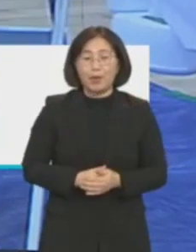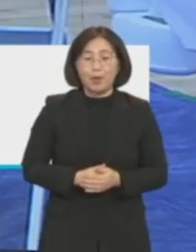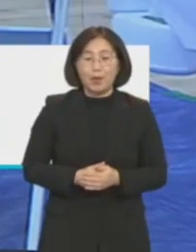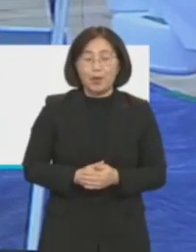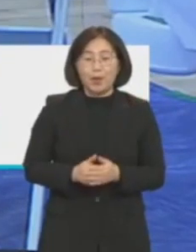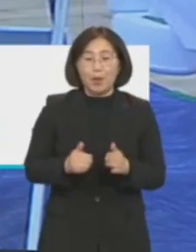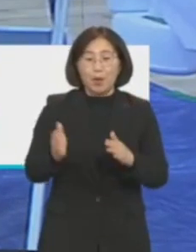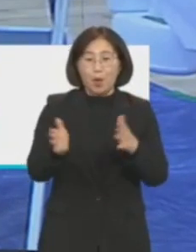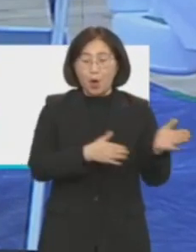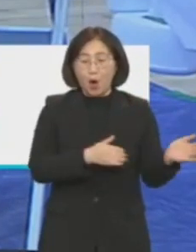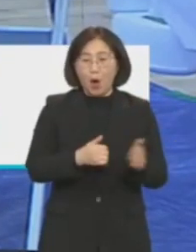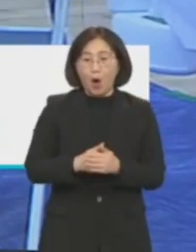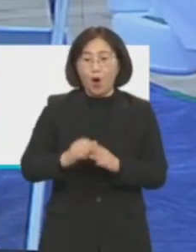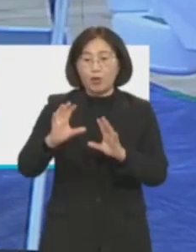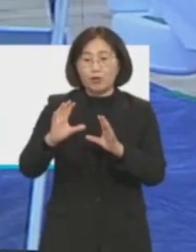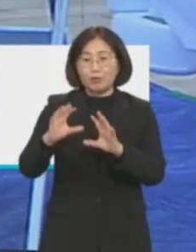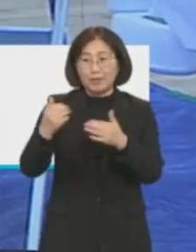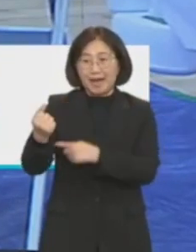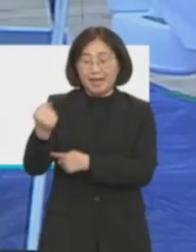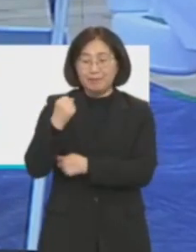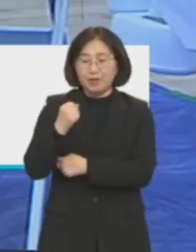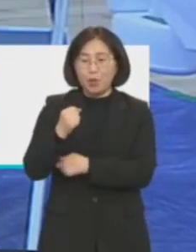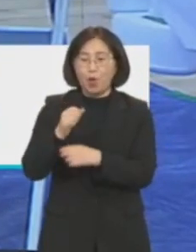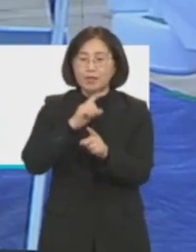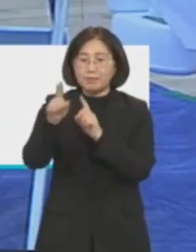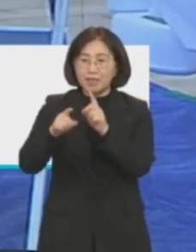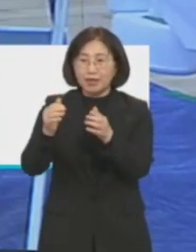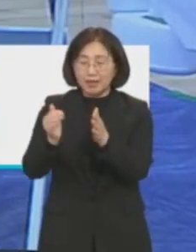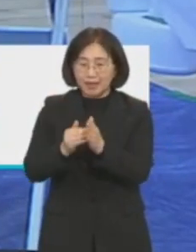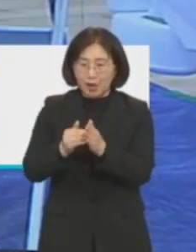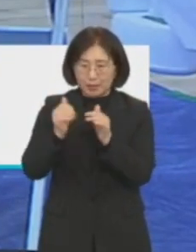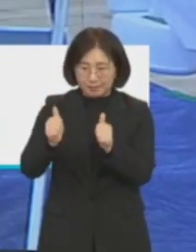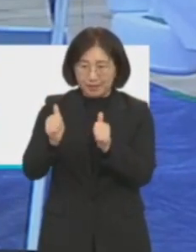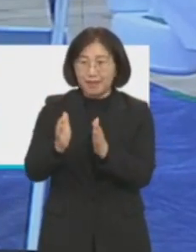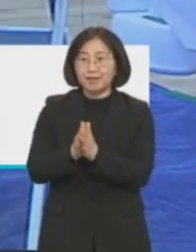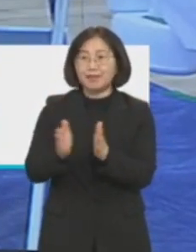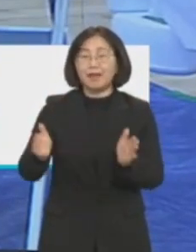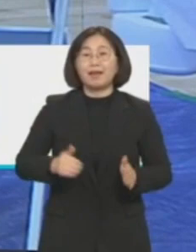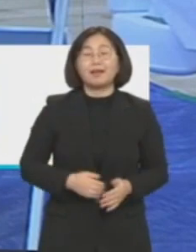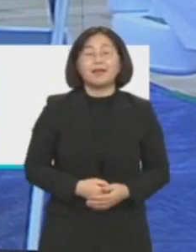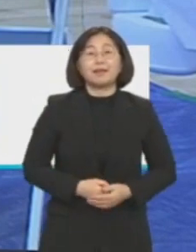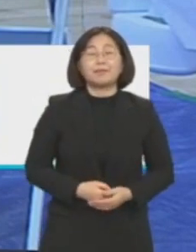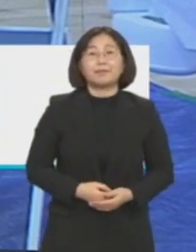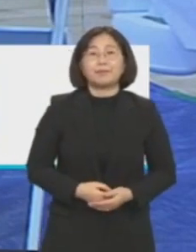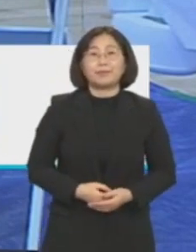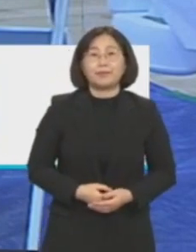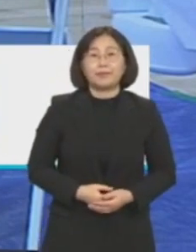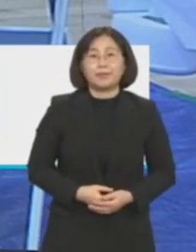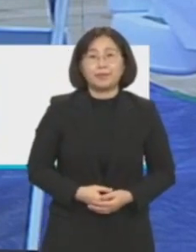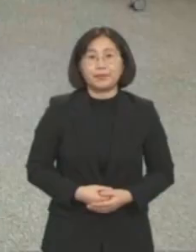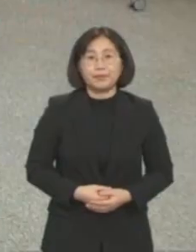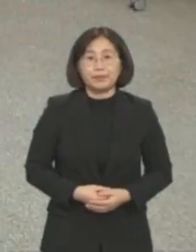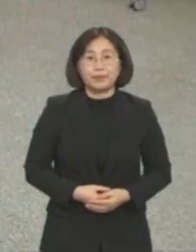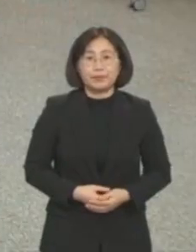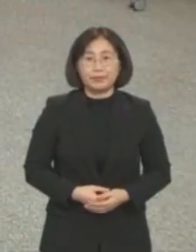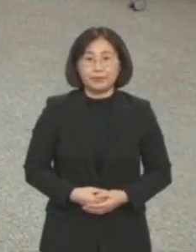최근 공천 신청 접수를 마감한 국민의힘도 본격적인 심사에 들어갔습니다. 김철진 기자의 보도입니다.